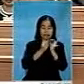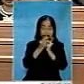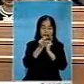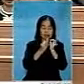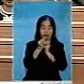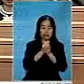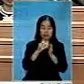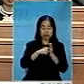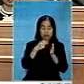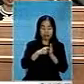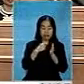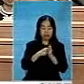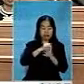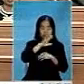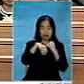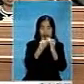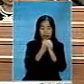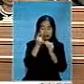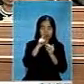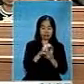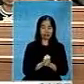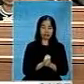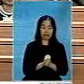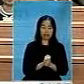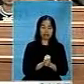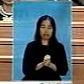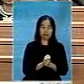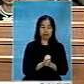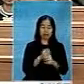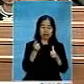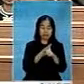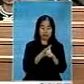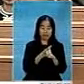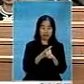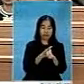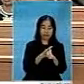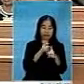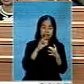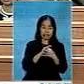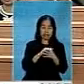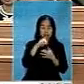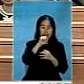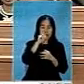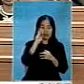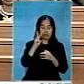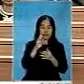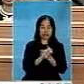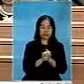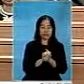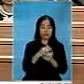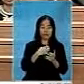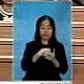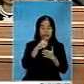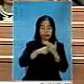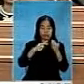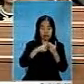อธิบายเหตุผลทั้ง3ร่างดังต่อไปนี้ครับเรื่องแรกเรื่องสมาชิกวุฒิสภาที่ควรจะมา